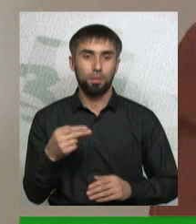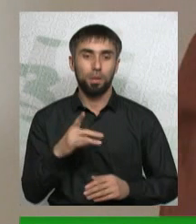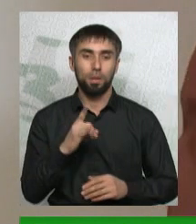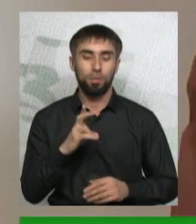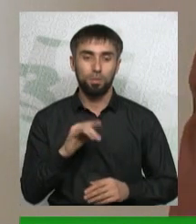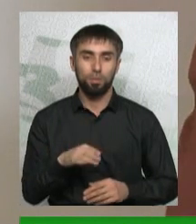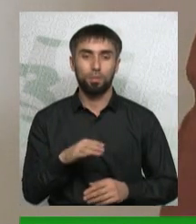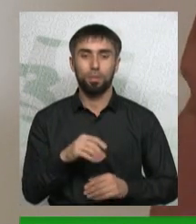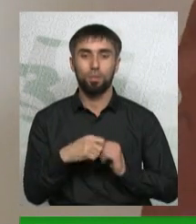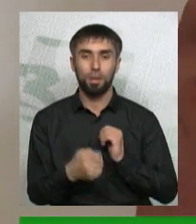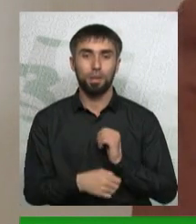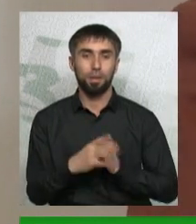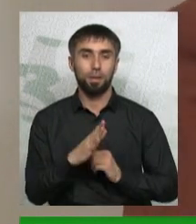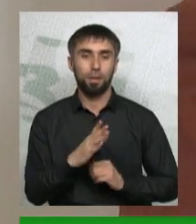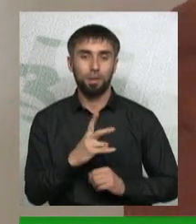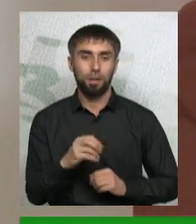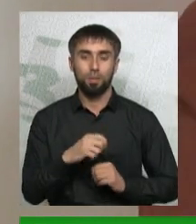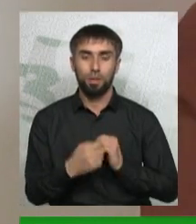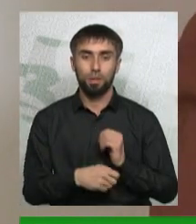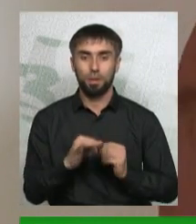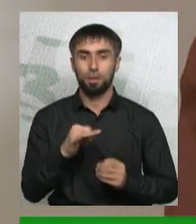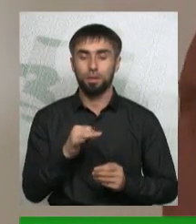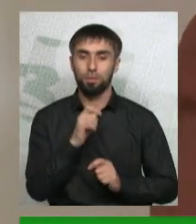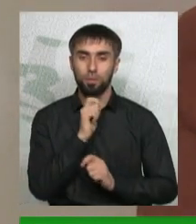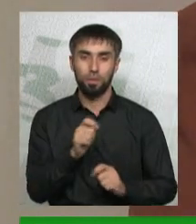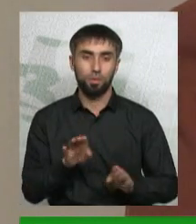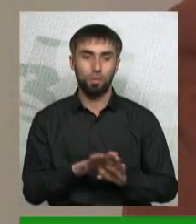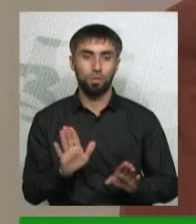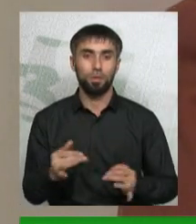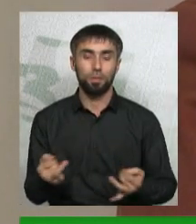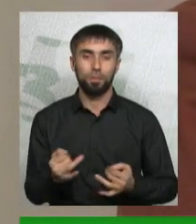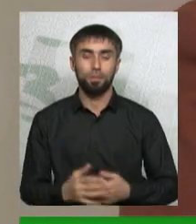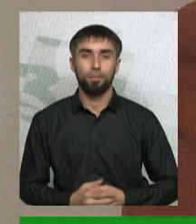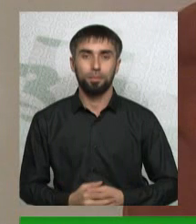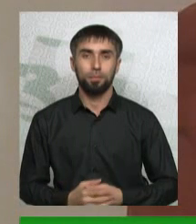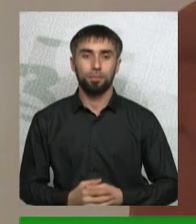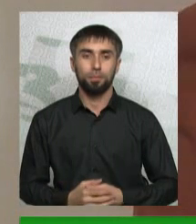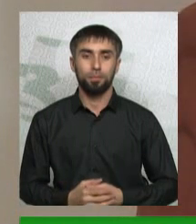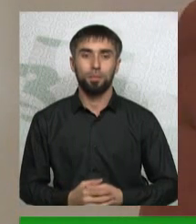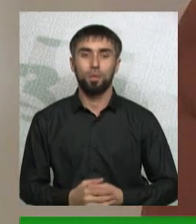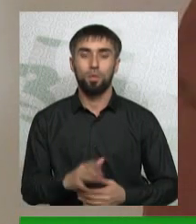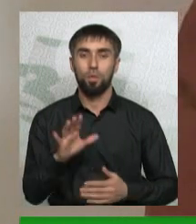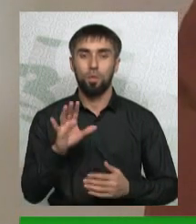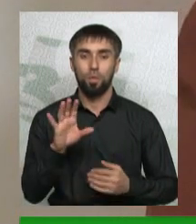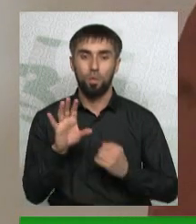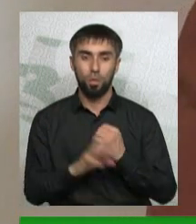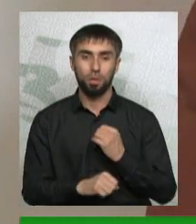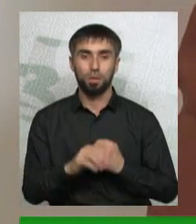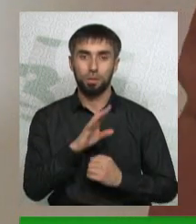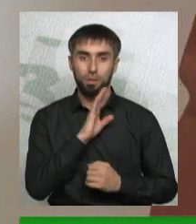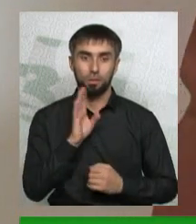материальной, нематериальной культуры, и ценные призы тоже будут интересные в конце.